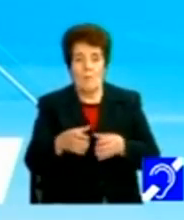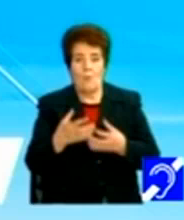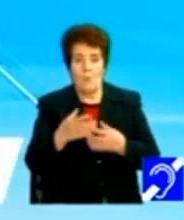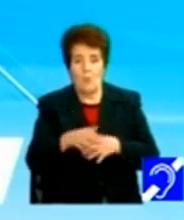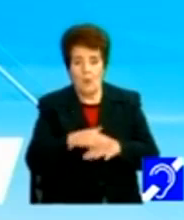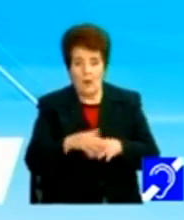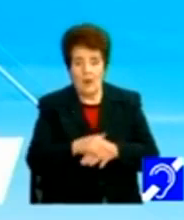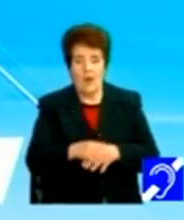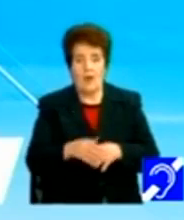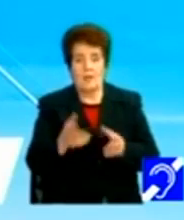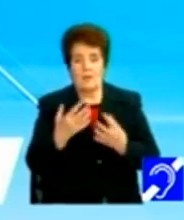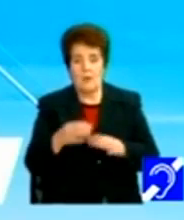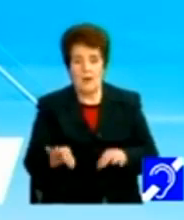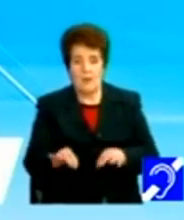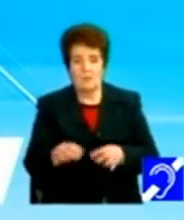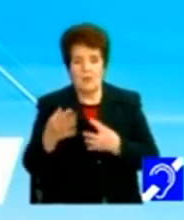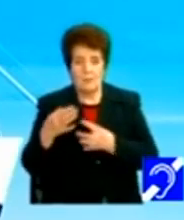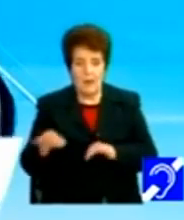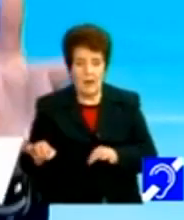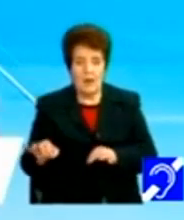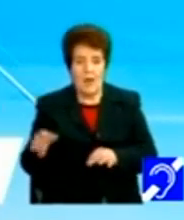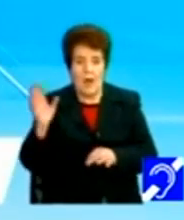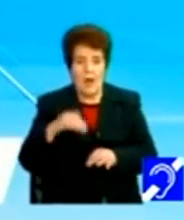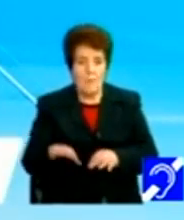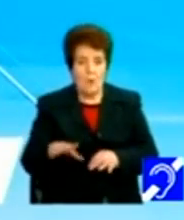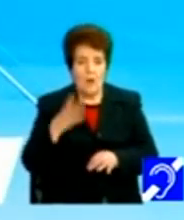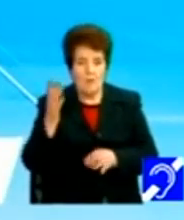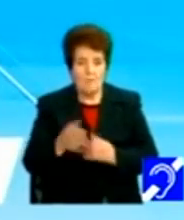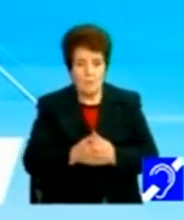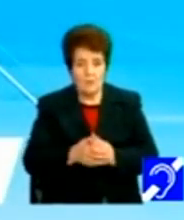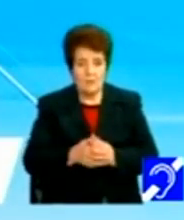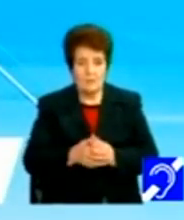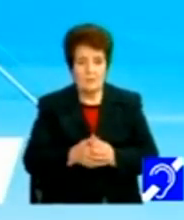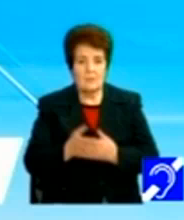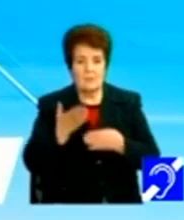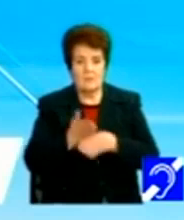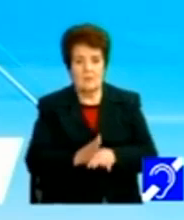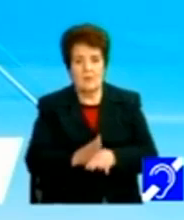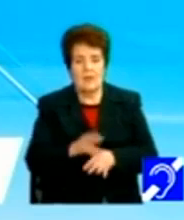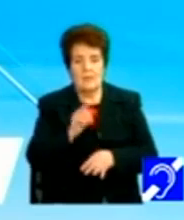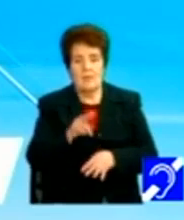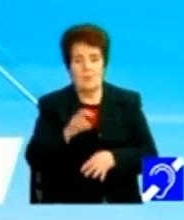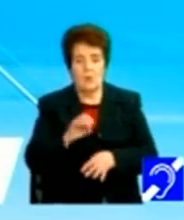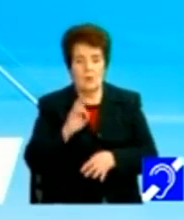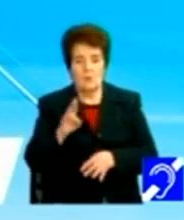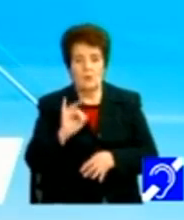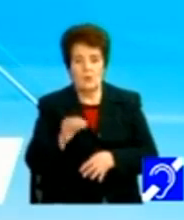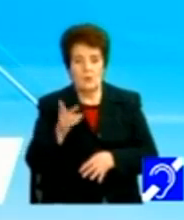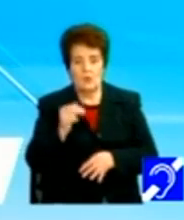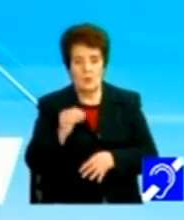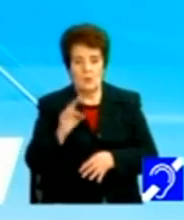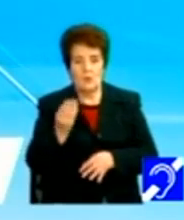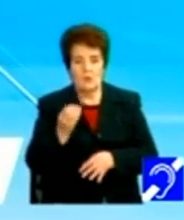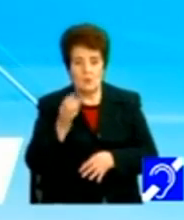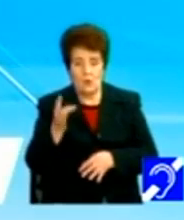Democrat, la Partidul Forțelor Democratice, la Partidul Liberal, apoi a fost spart în mai multe bucăți de regimul Plahotniuc-Dodon-Șor. După ce